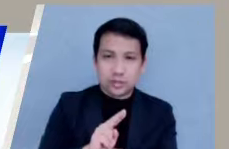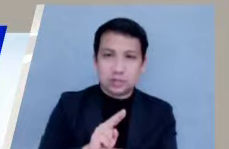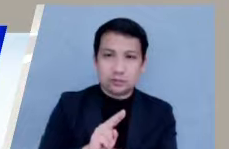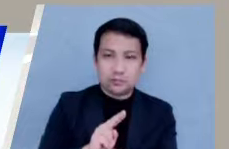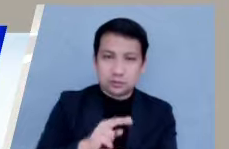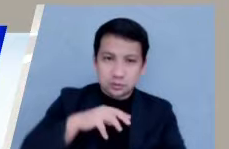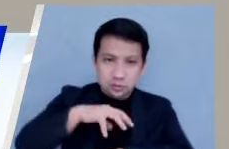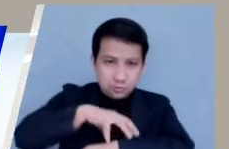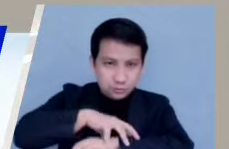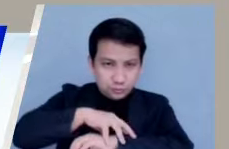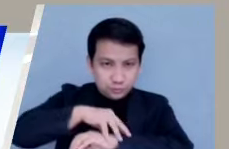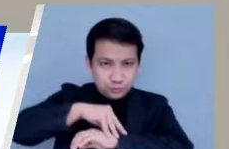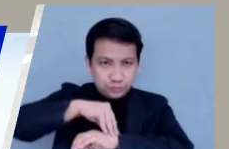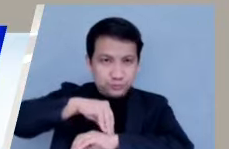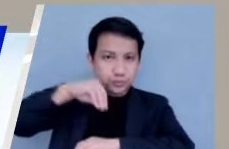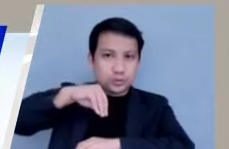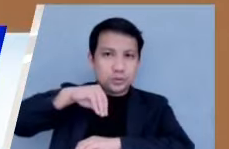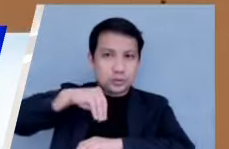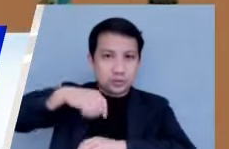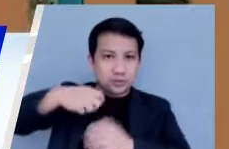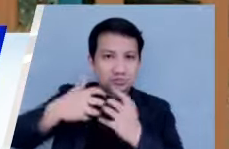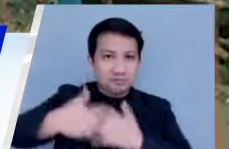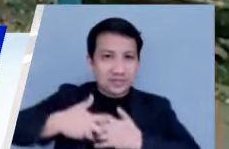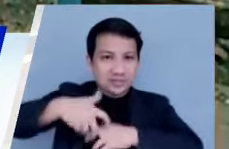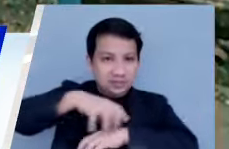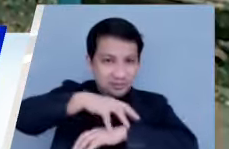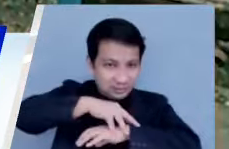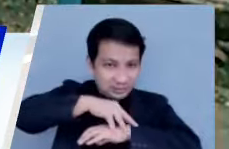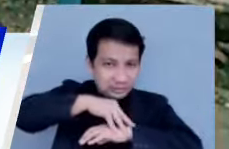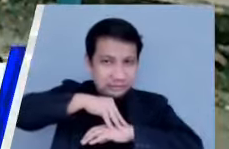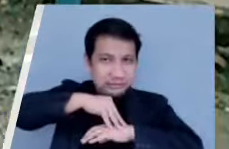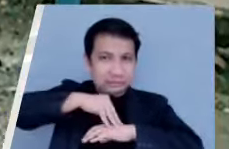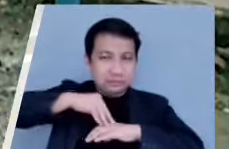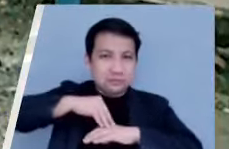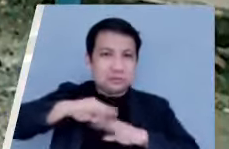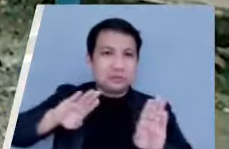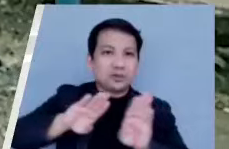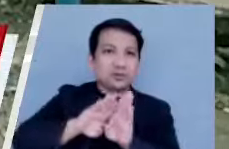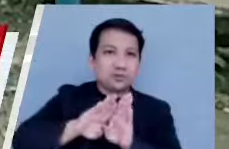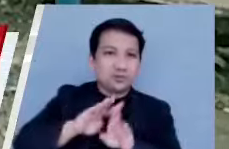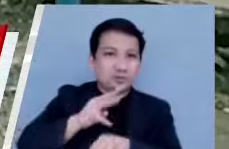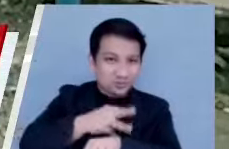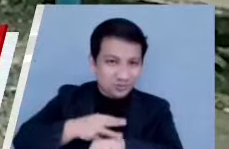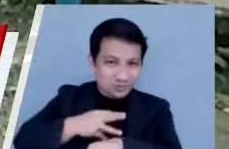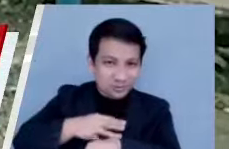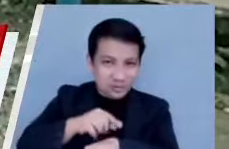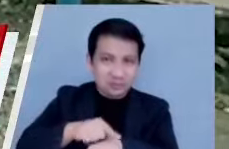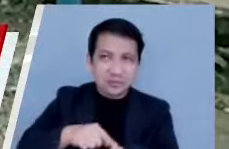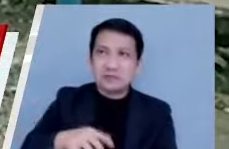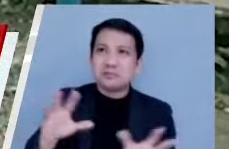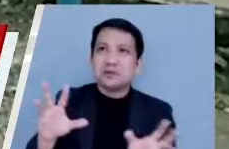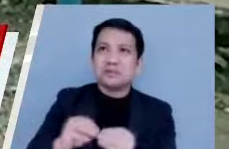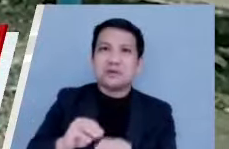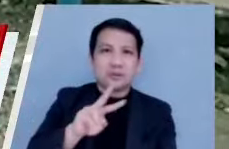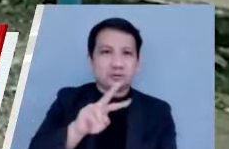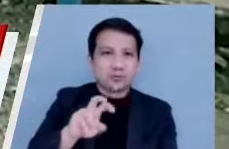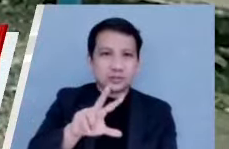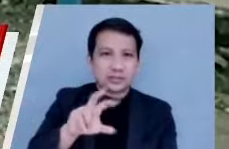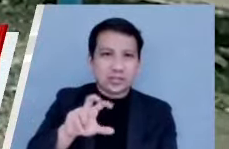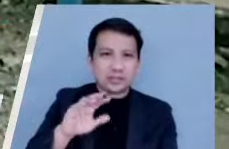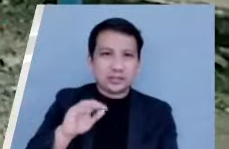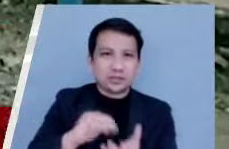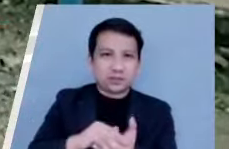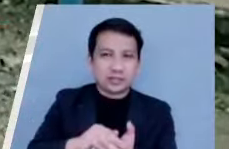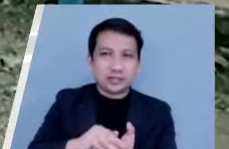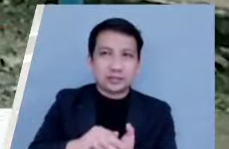magsara ang sugat at ma-stimulate ang tissue growth. Yung mga ganitong klaseng device ay umaabot ng 200 to 300,000 pesos sa